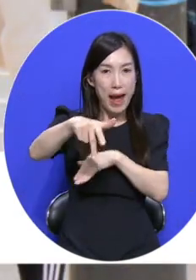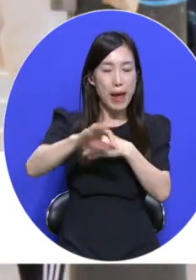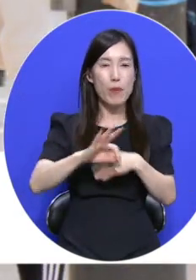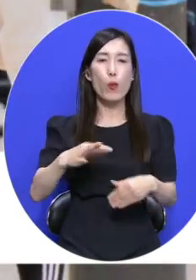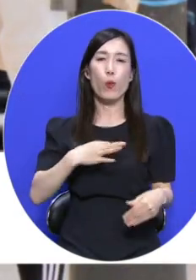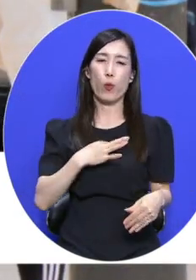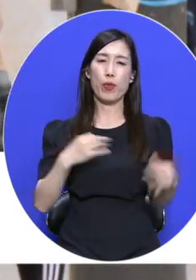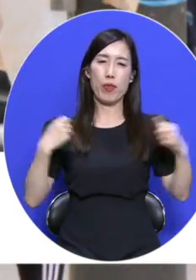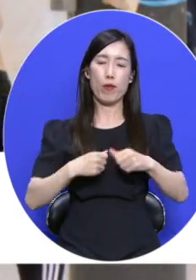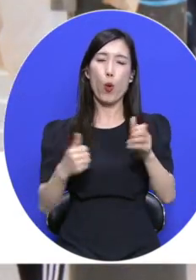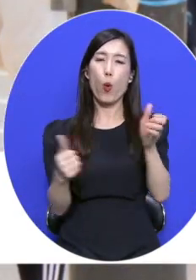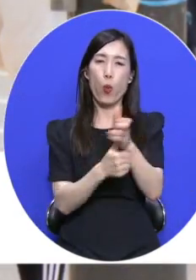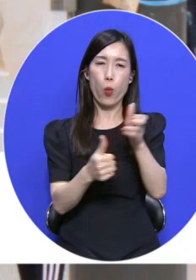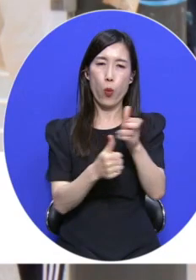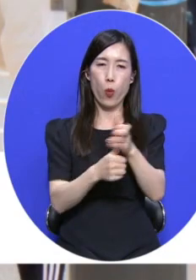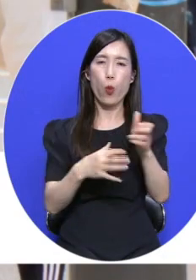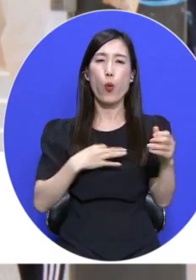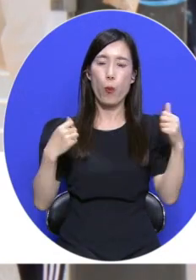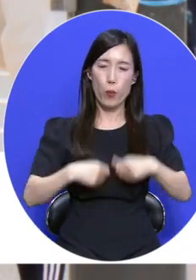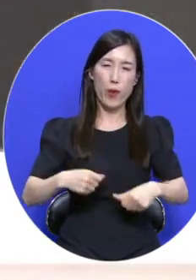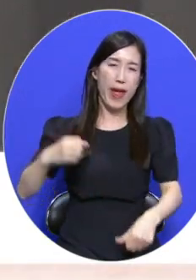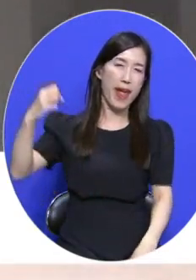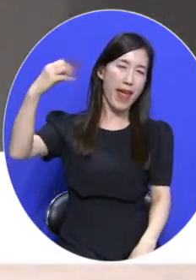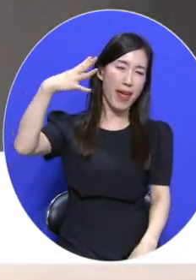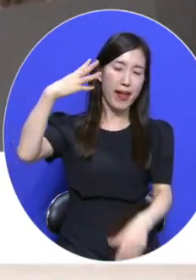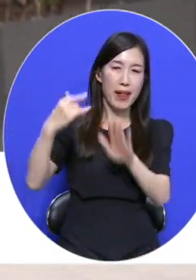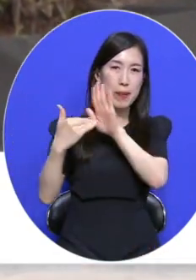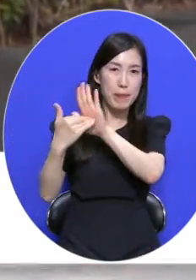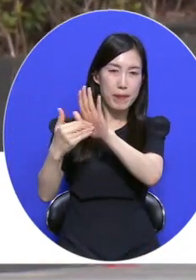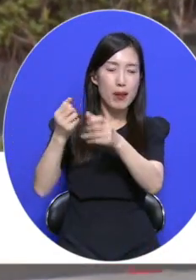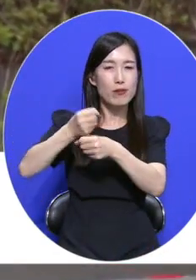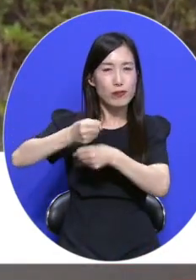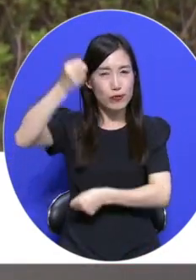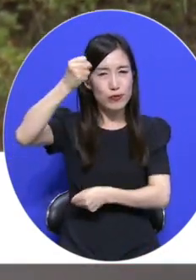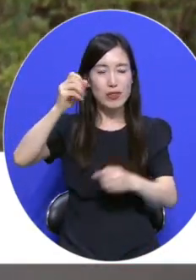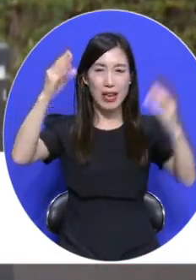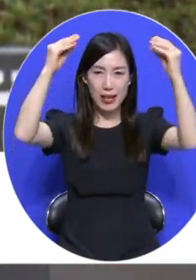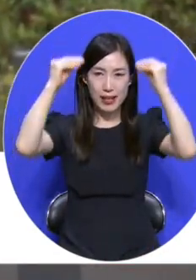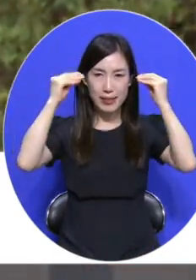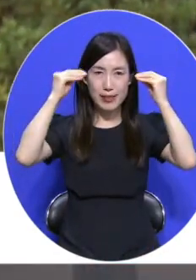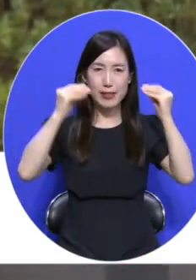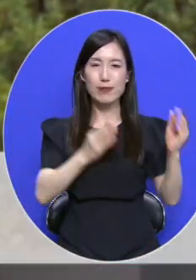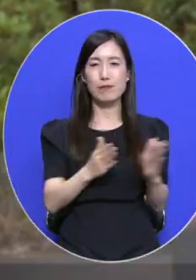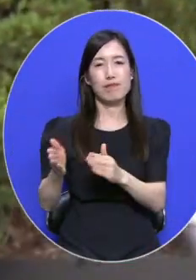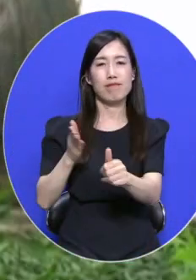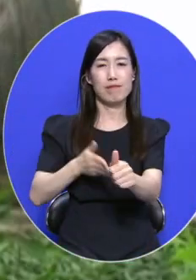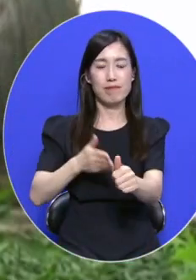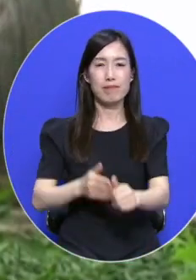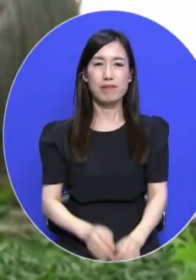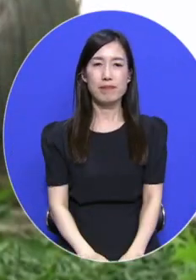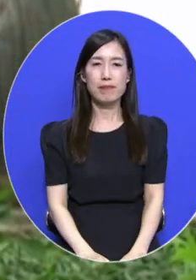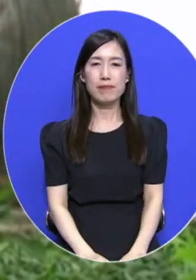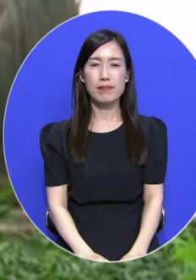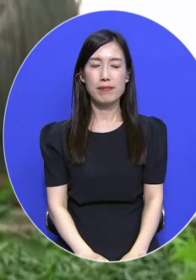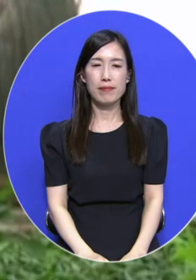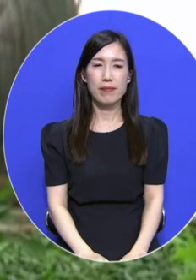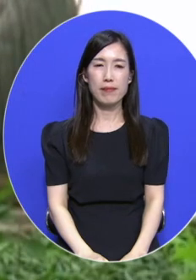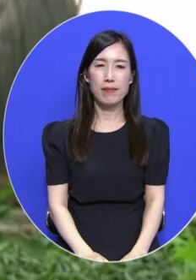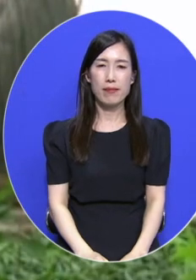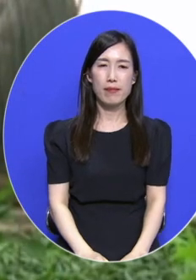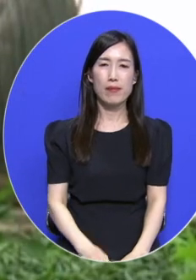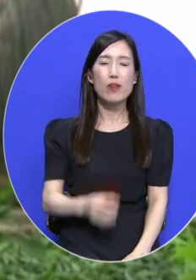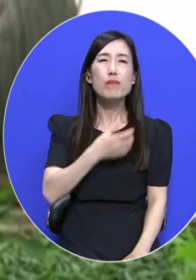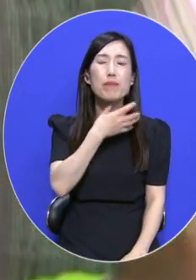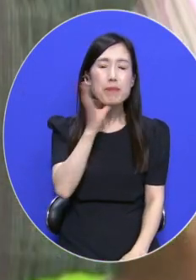잘 통하는 옷을 입고 햇볕을 차단할 수 있는 양산이나 모자 등을 챙기면 도움이 됩니다. 특히 온열질환에